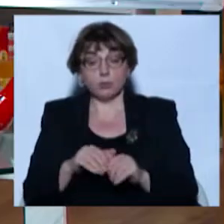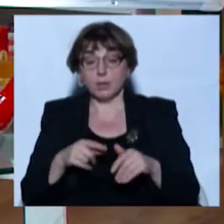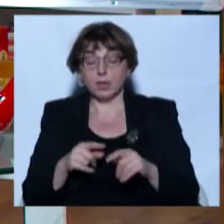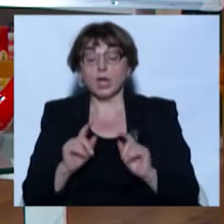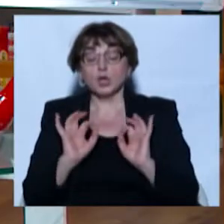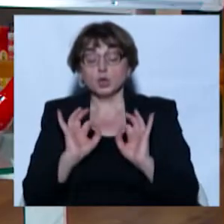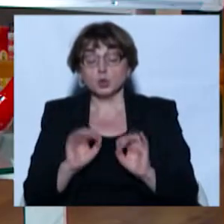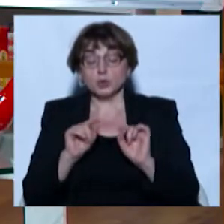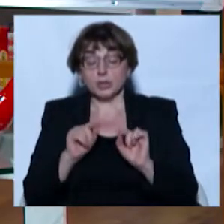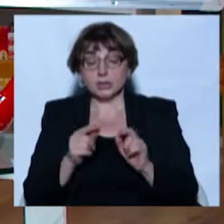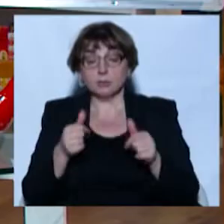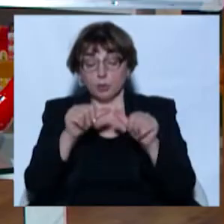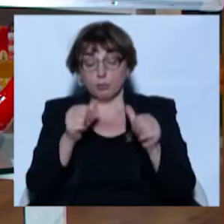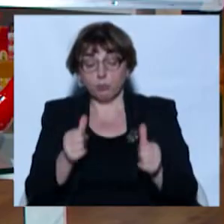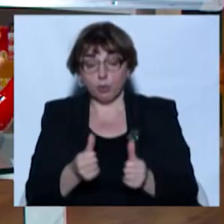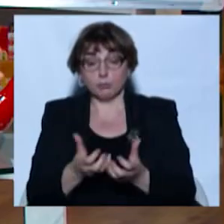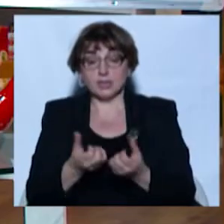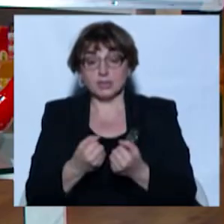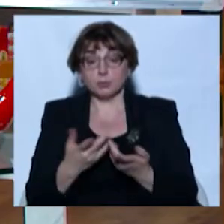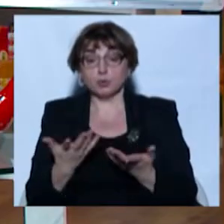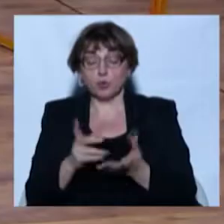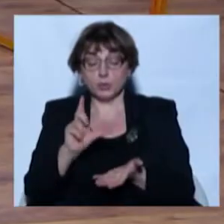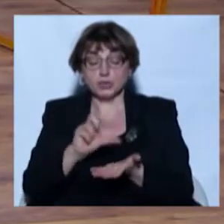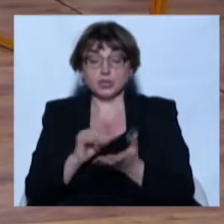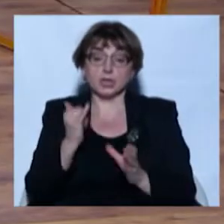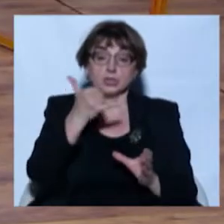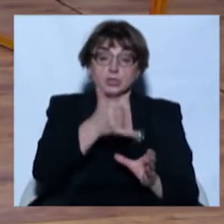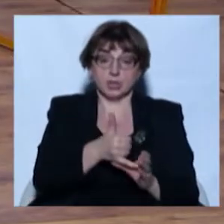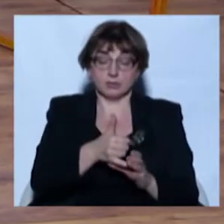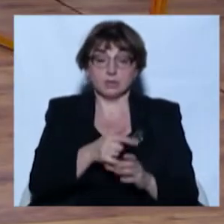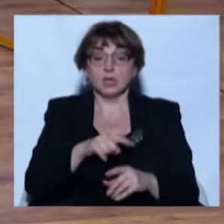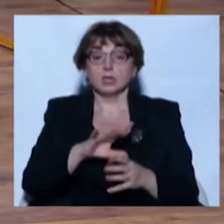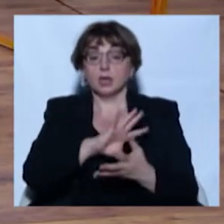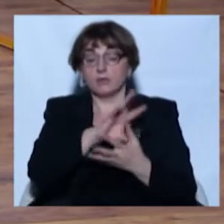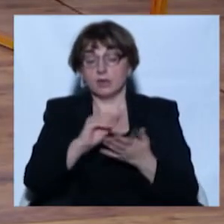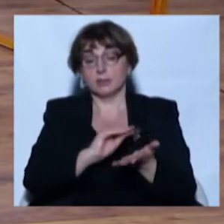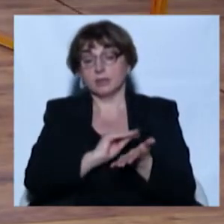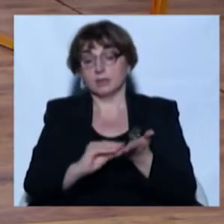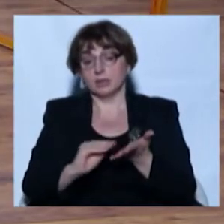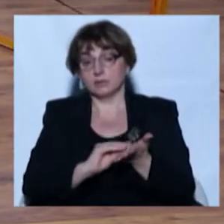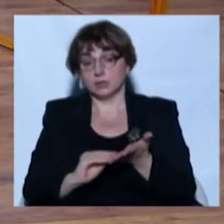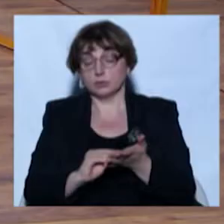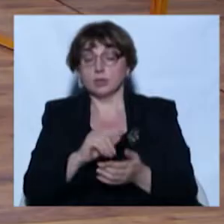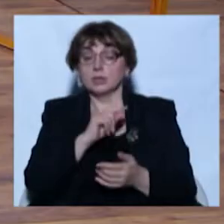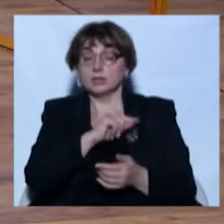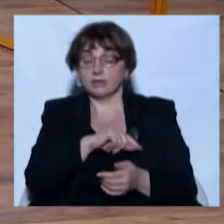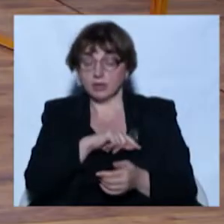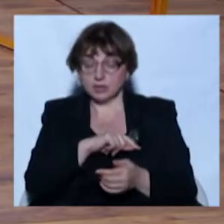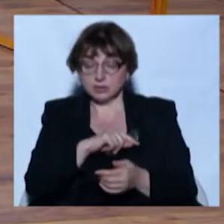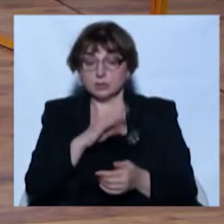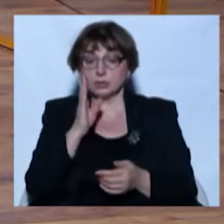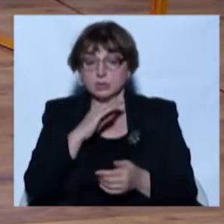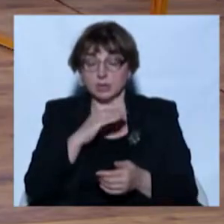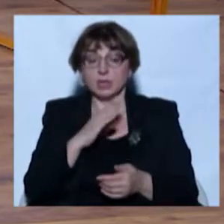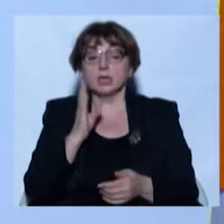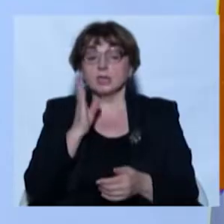იმ ჭურჭლის ფორმას, რომელშიც ამ წყალს მოვათავსებთ. მოდით დავწეროთ ეს ყველაფერი, რაც ვთქვით. დავახასიათოთ წყალი. როგორც